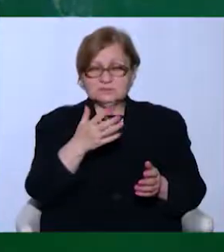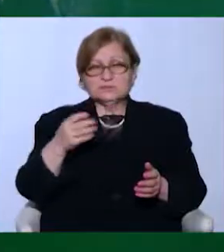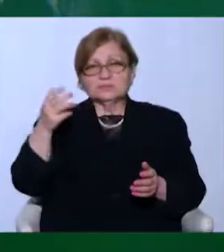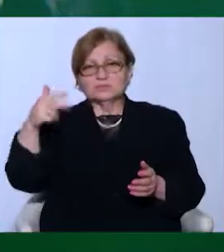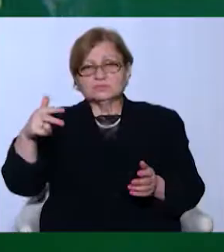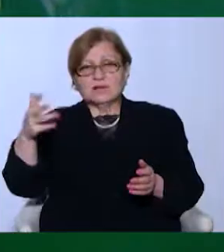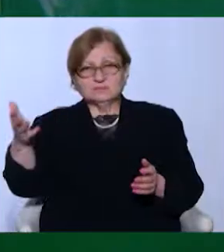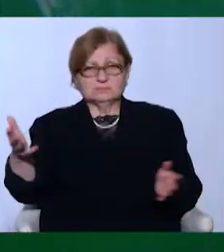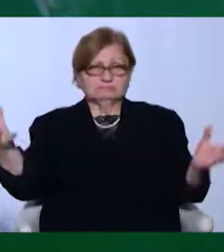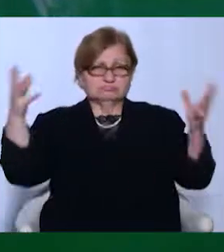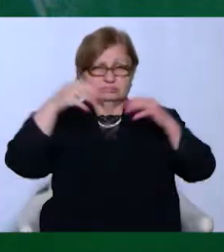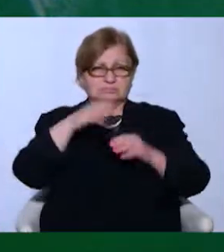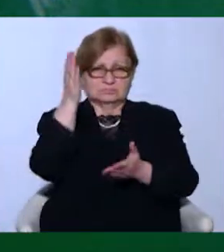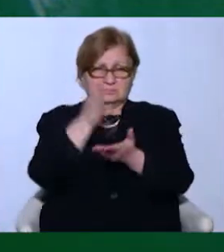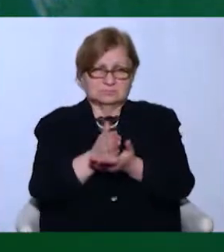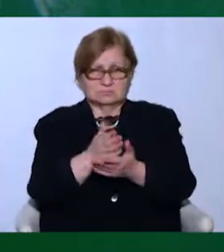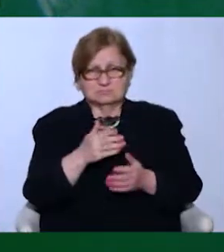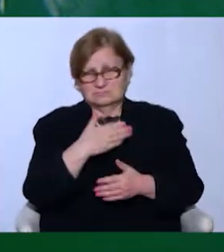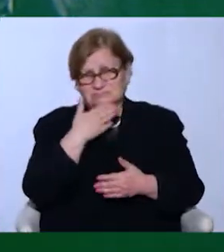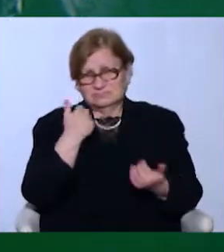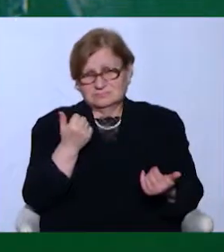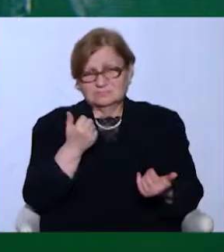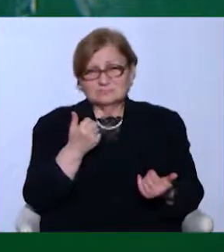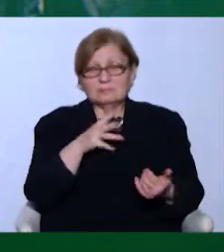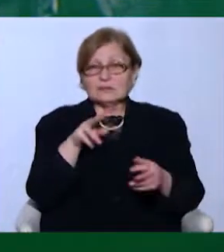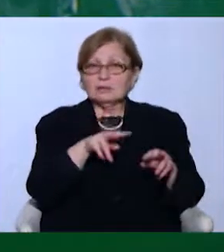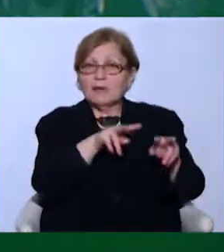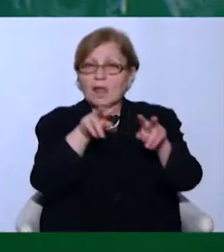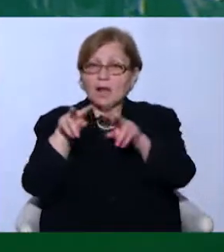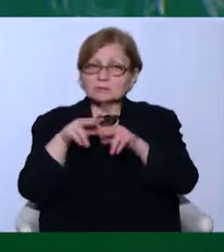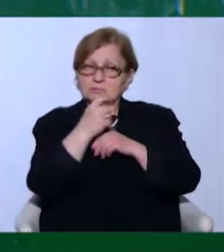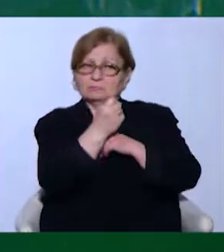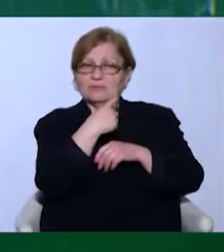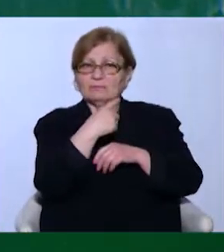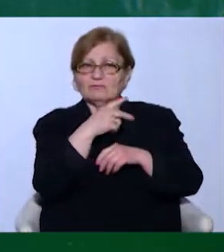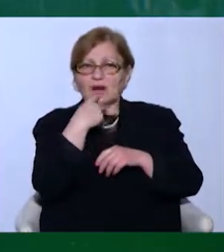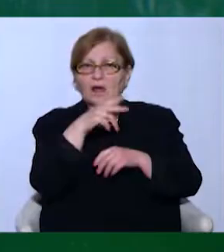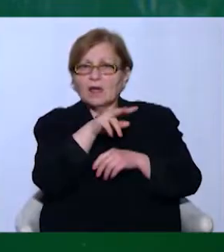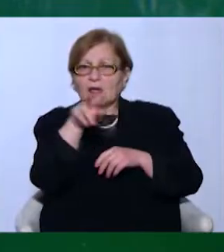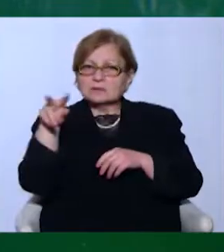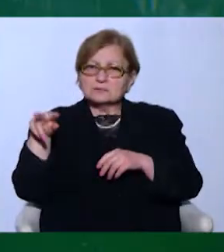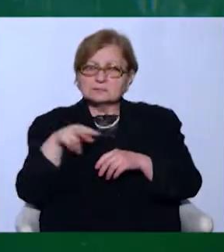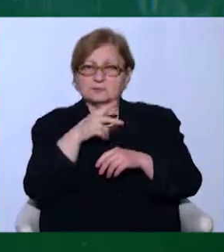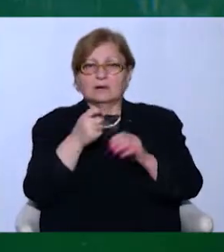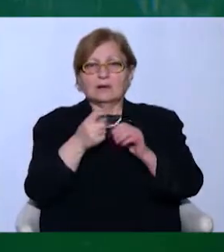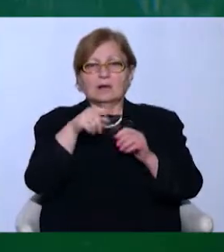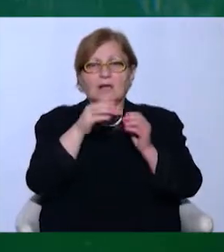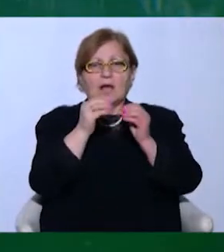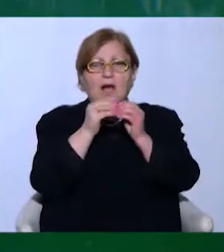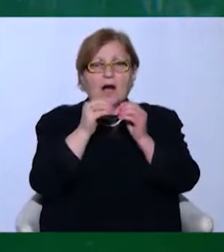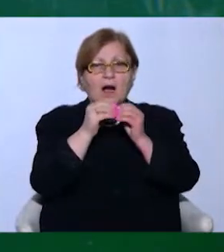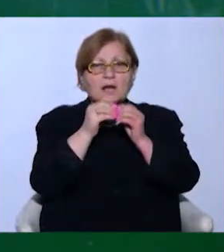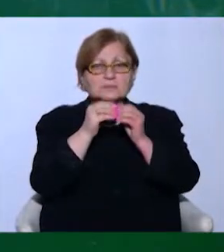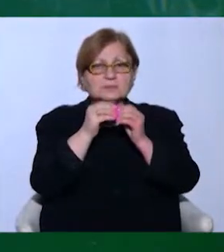თაიგული. ყველა თაიგული რომ ერთნაირი იყოს და მაქსიმალური რაოდენობის აღმოჩნდა 10 თაიგული. ძალიან გთხოვთ ეს